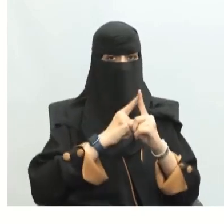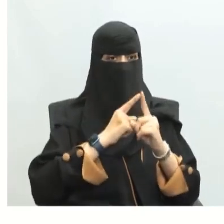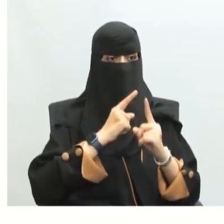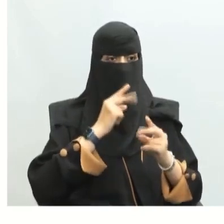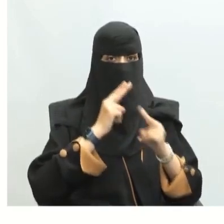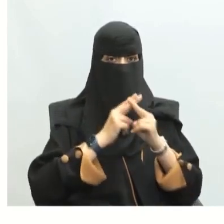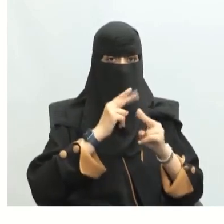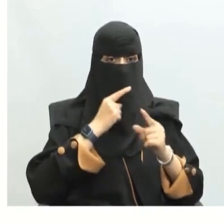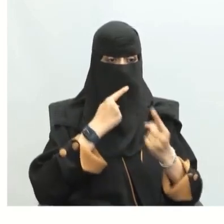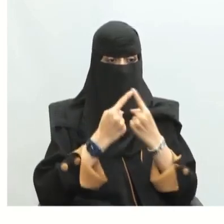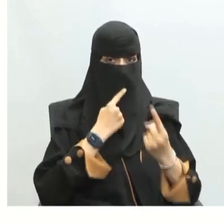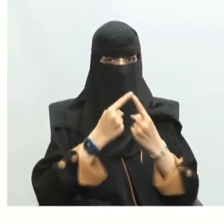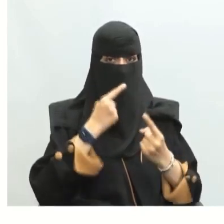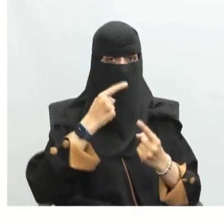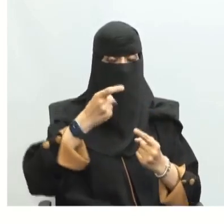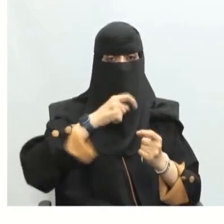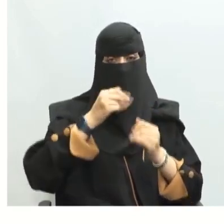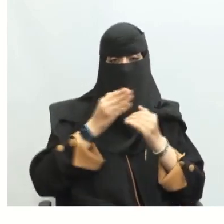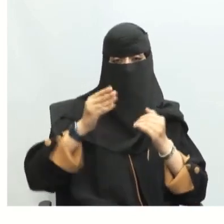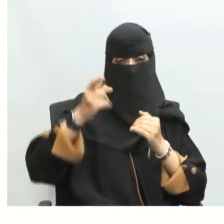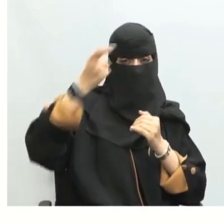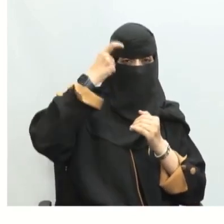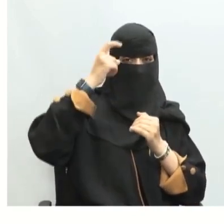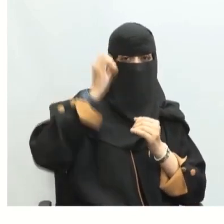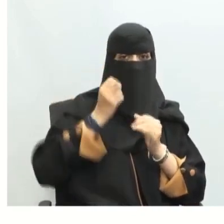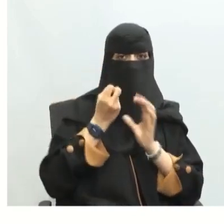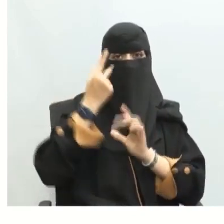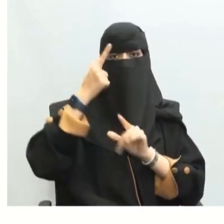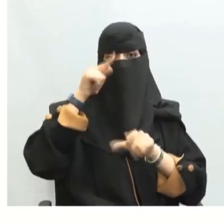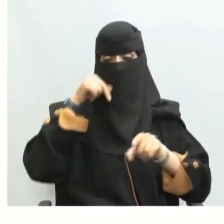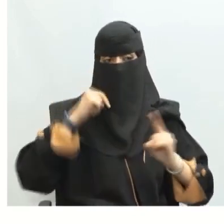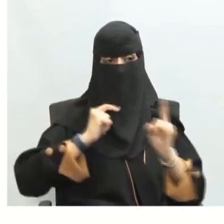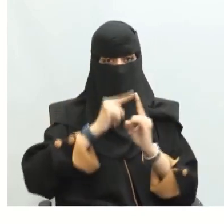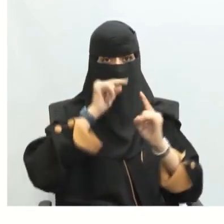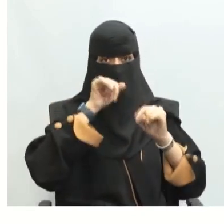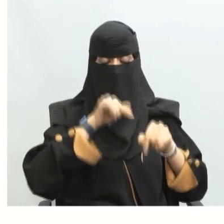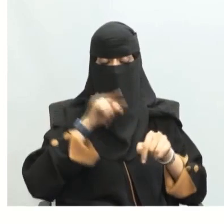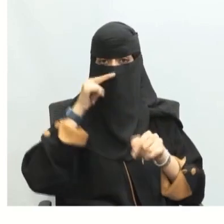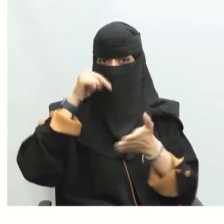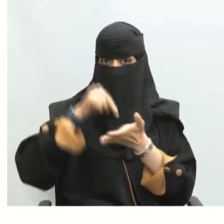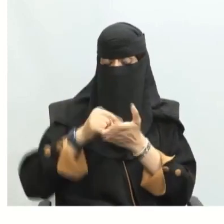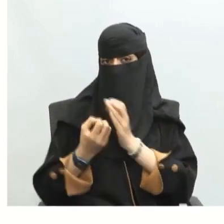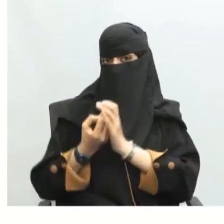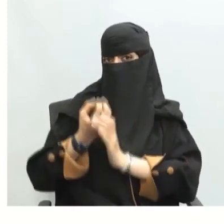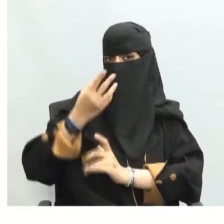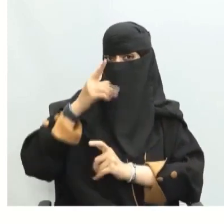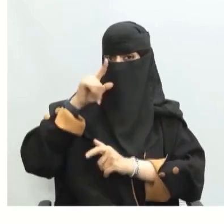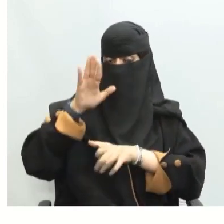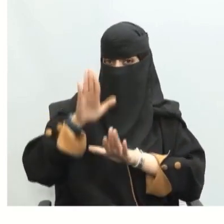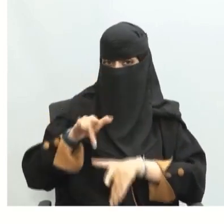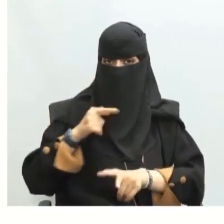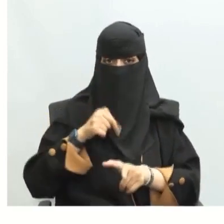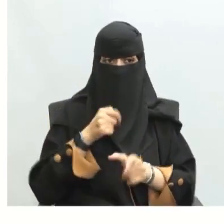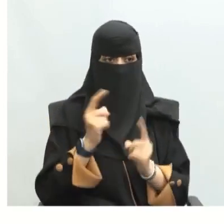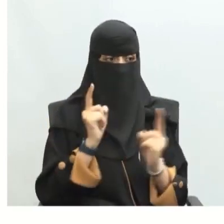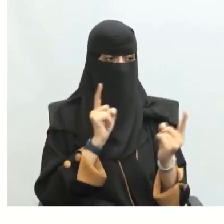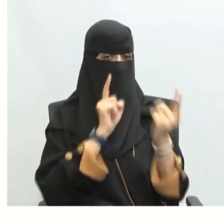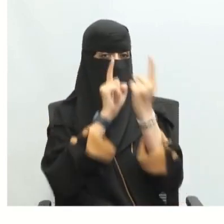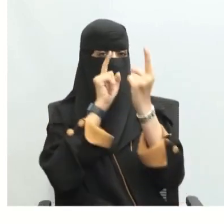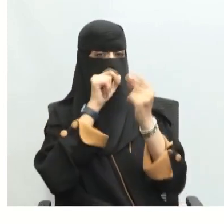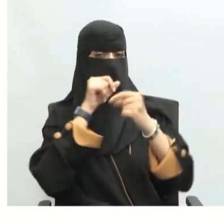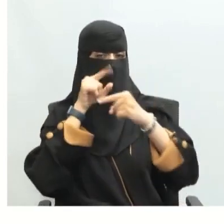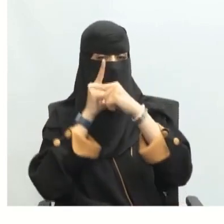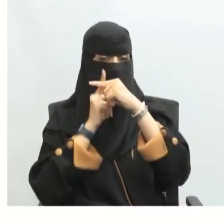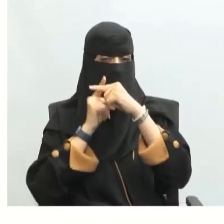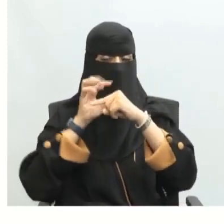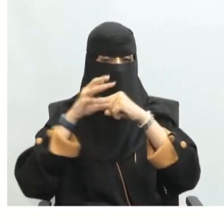التعصب للراي من اهداف الحوار هو ان نكتشف المواقف السلبيه او الاخطاء